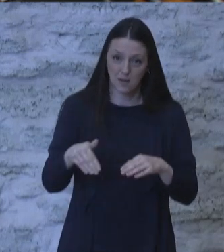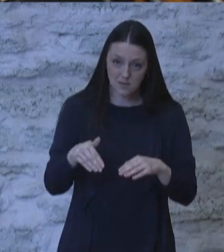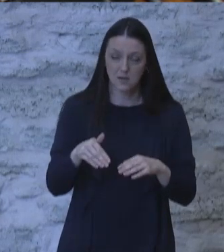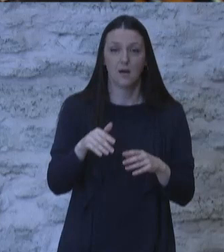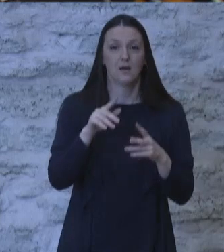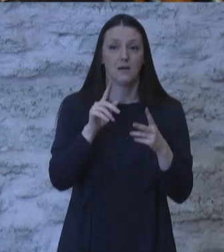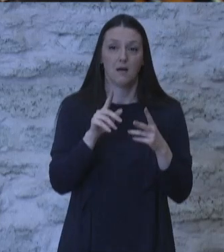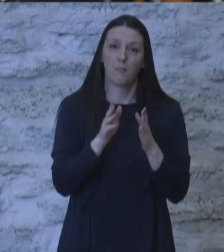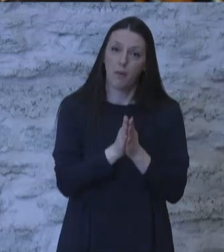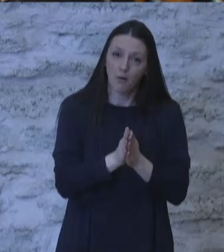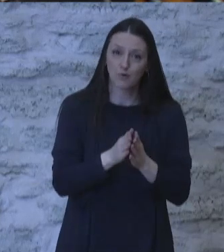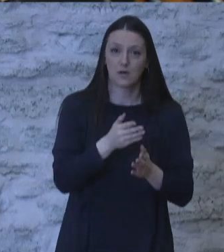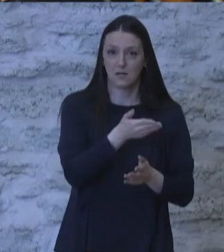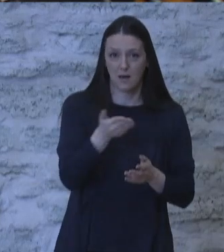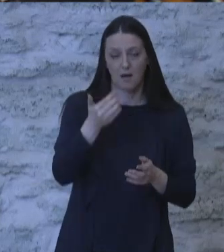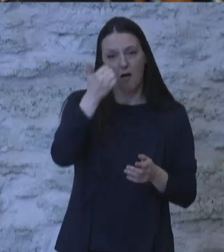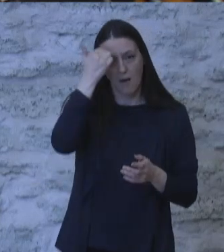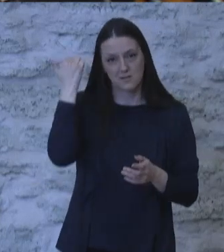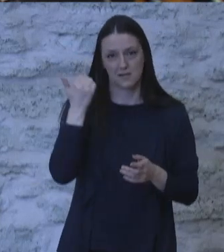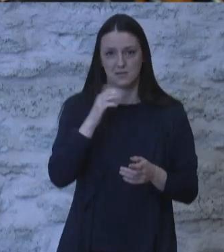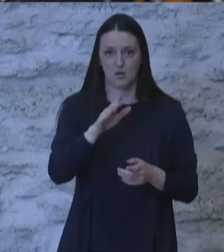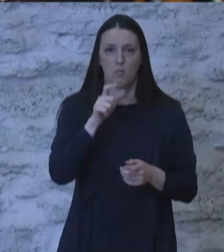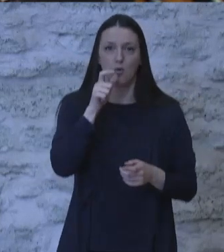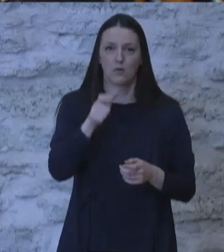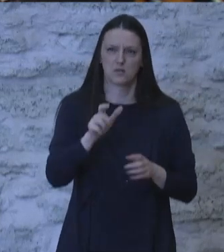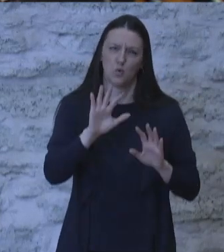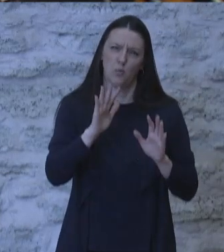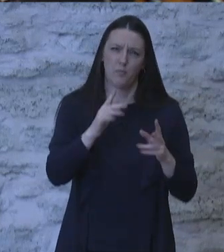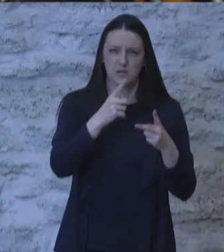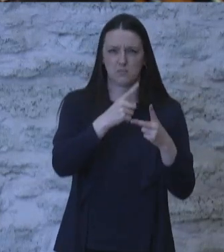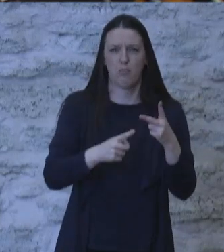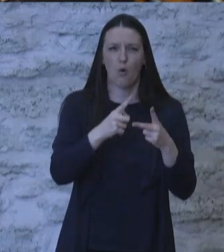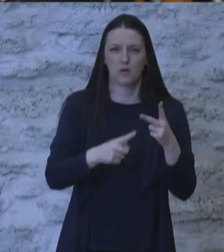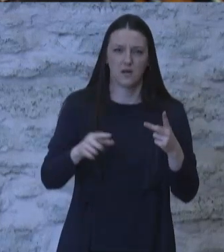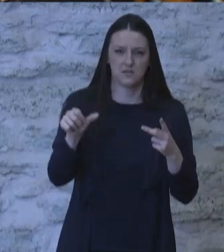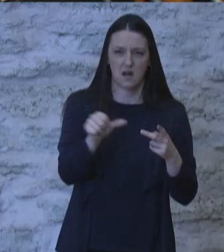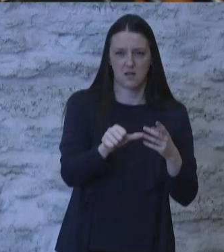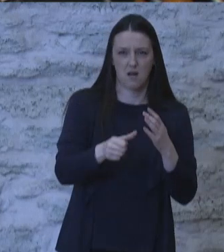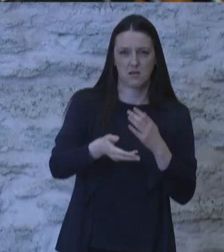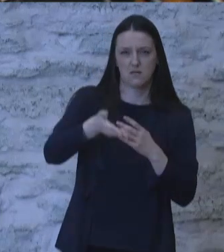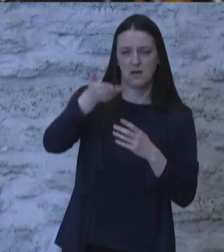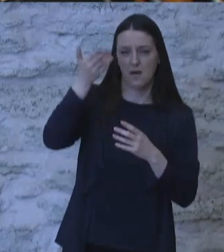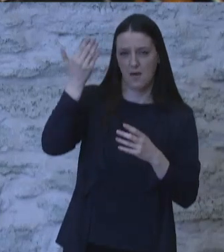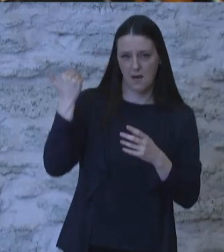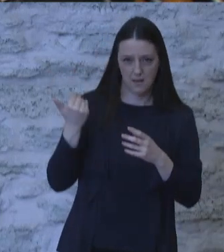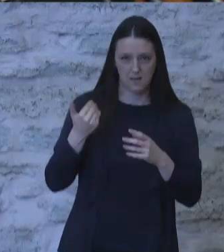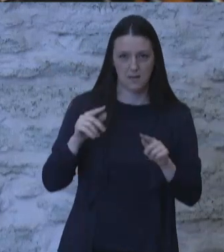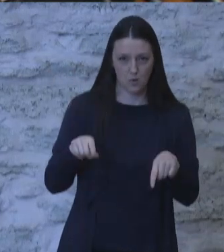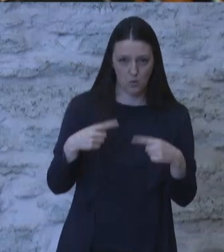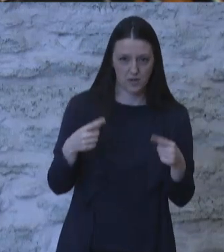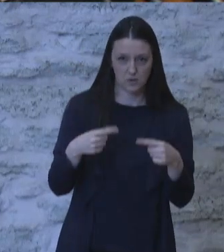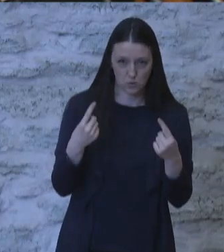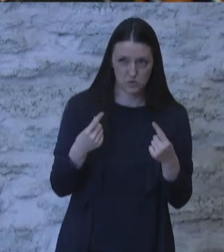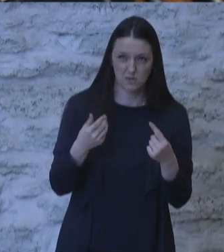vabandaksite või kahetseksite seda, mida te ütlesid umbes pooldest nädalat enne nende ürituste toimumist. Siit mitte